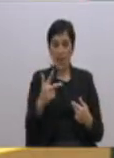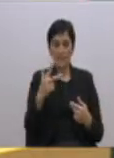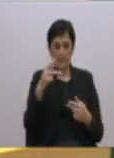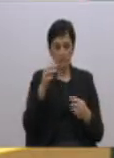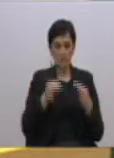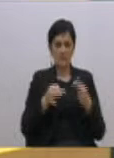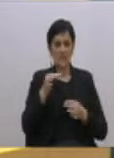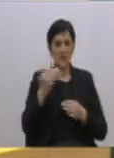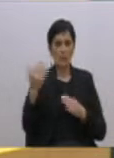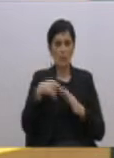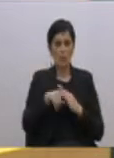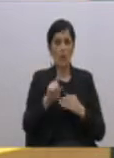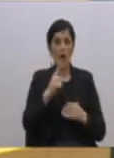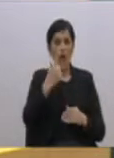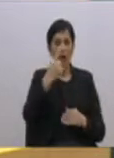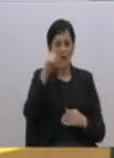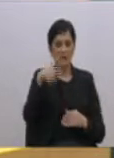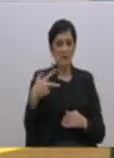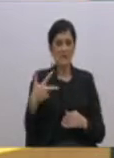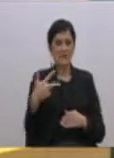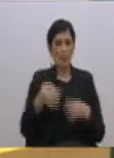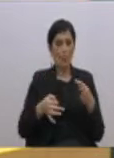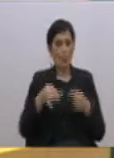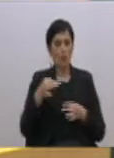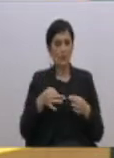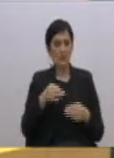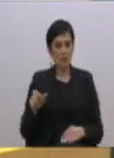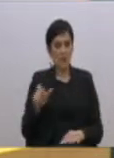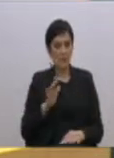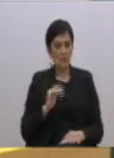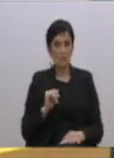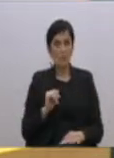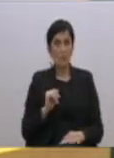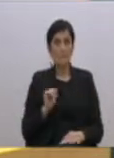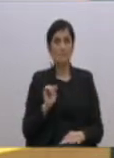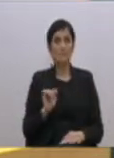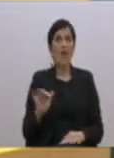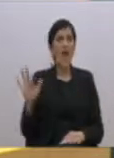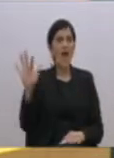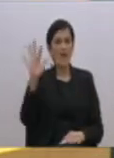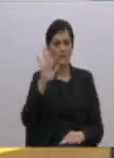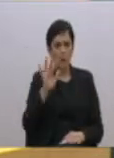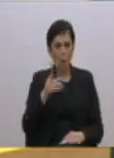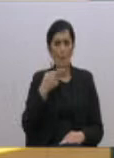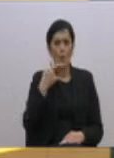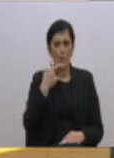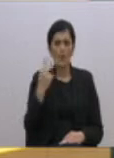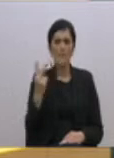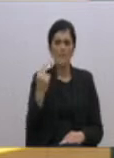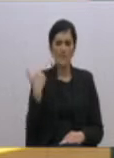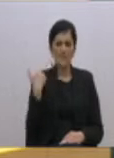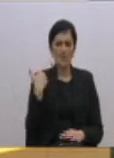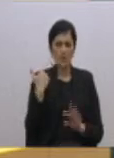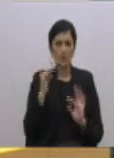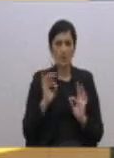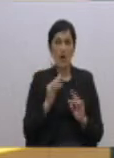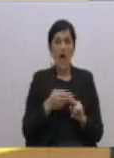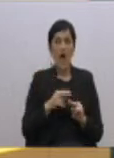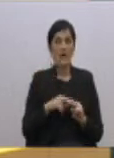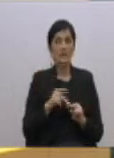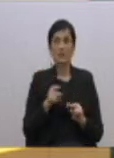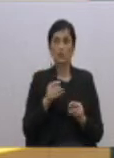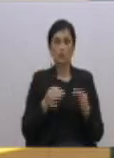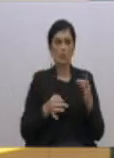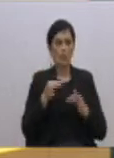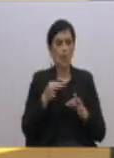იყო მოსამართლეებისა. ევროპა გვიგიჟინებდა და სწორედაც გვიგიჟინებდა რომ ეს პარიტეტი